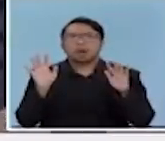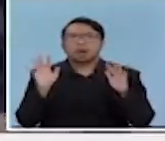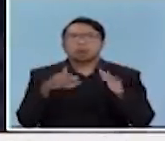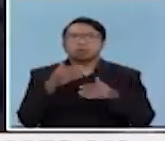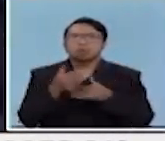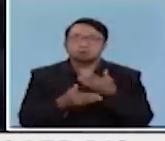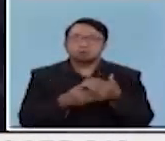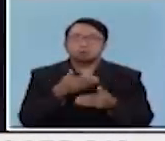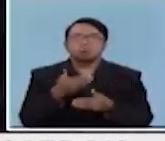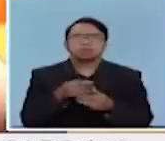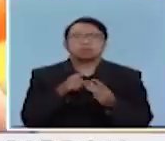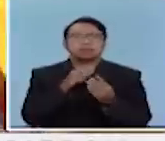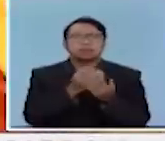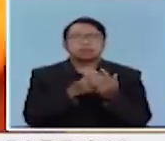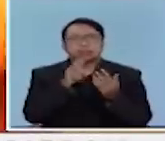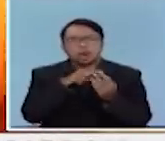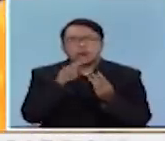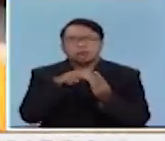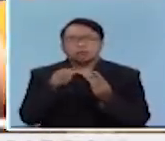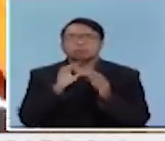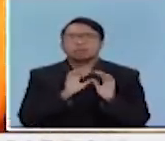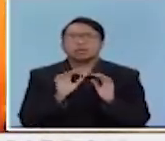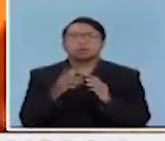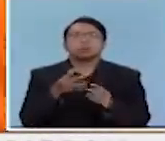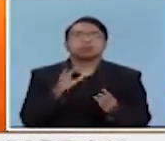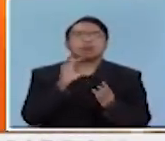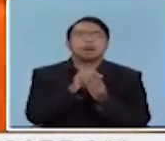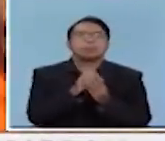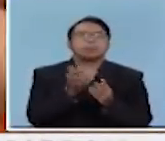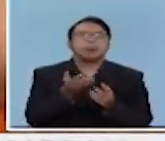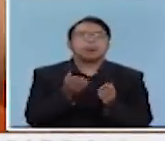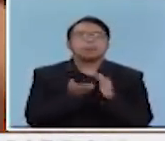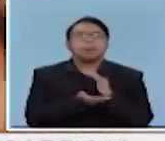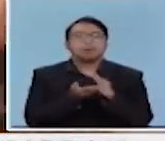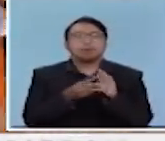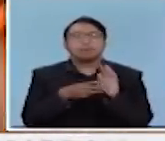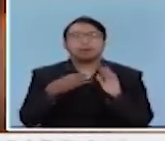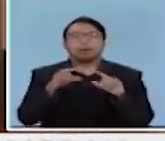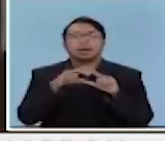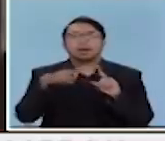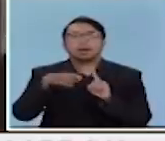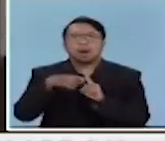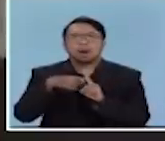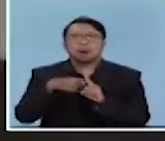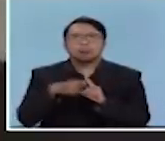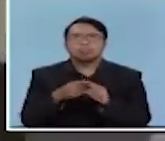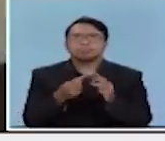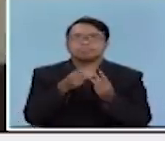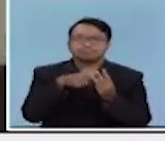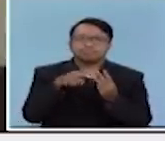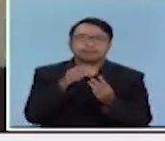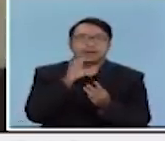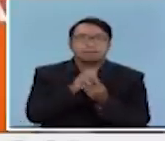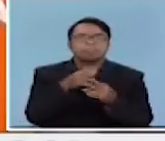daftar pencarian orang beberapa hari, Ferdian ditangkap di Pelabuhan Merak bersama seorang teman dan pamannya. Ferdian akhirnya ditahan di rutan